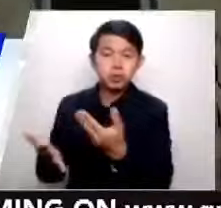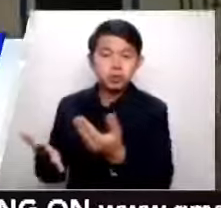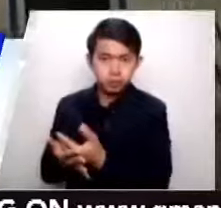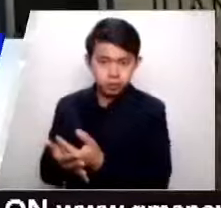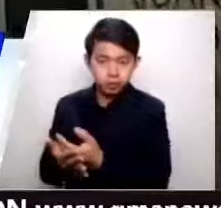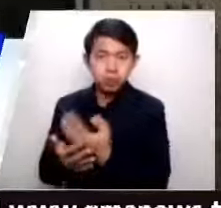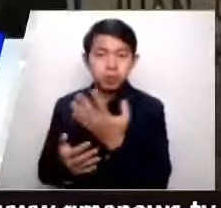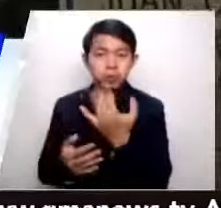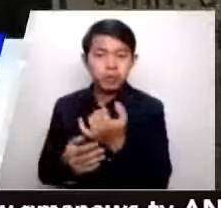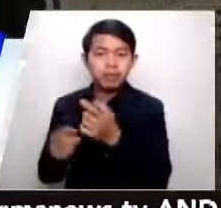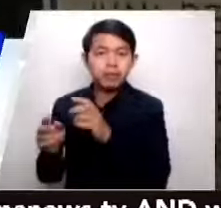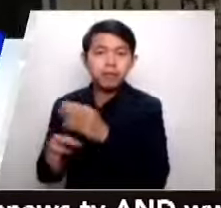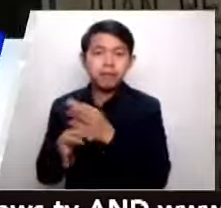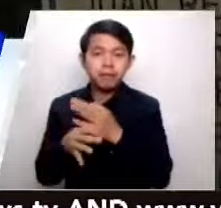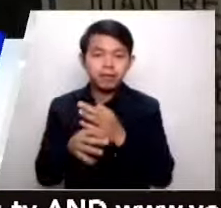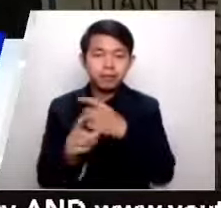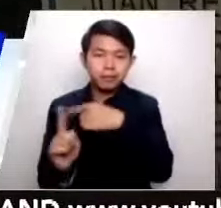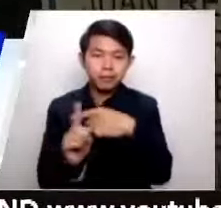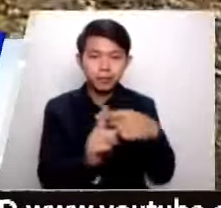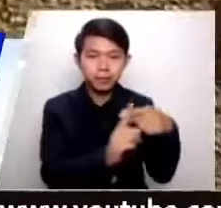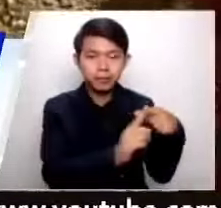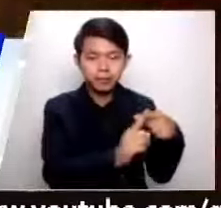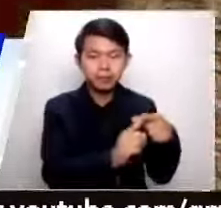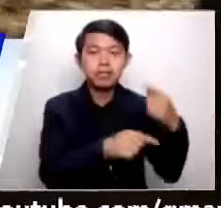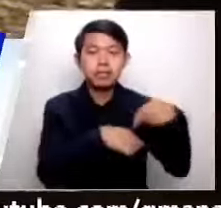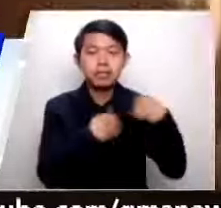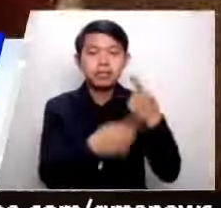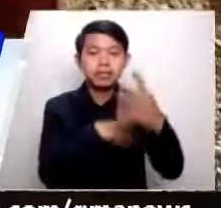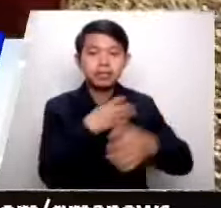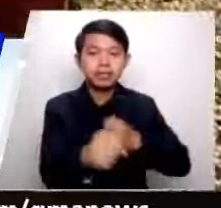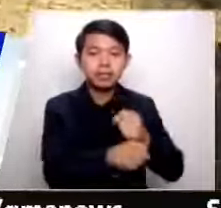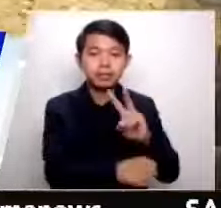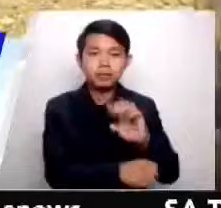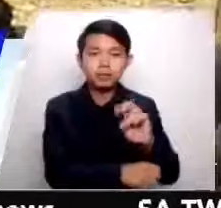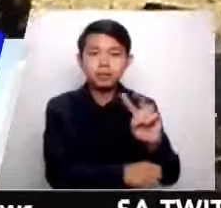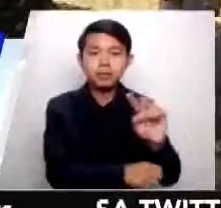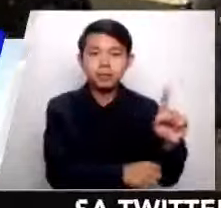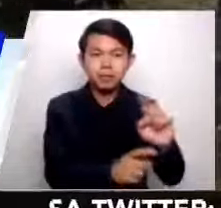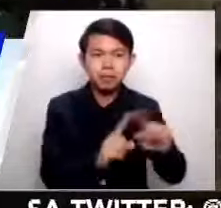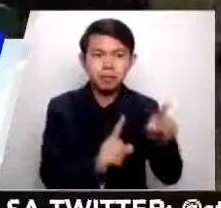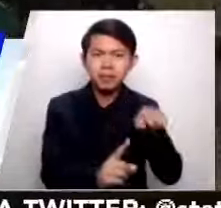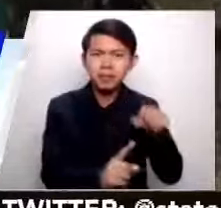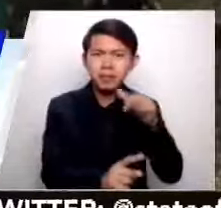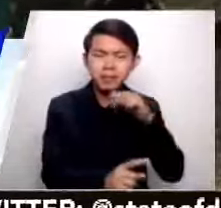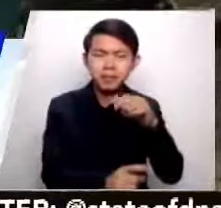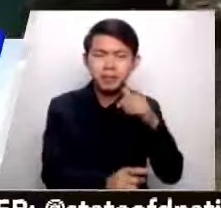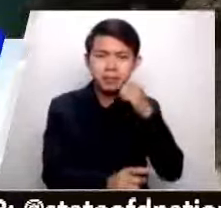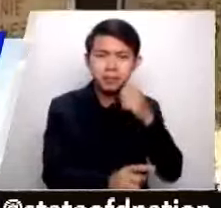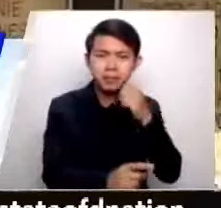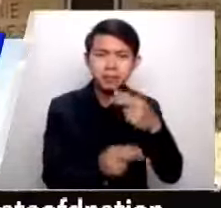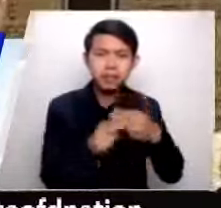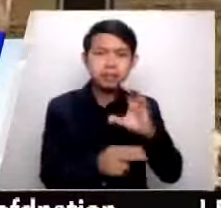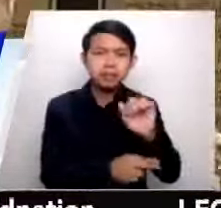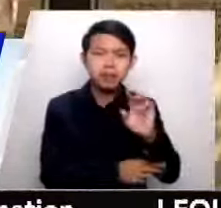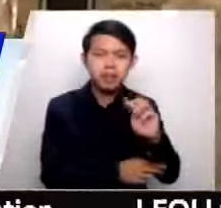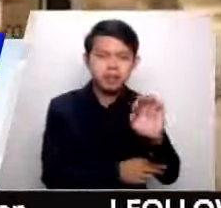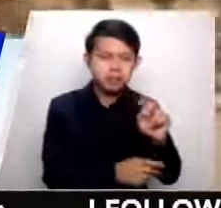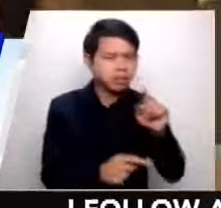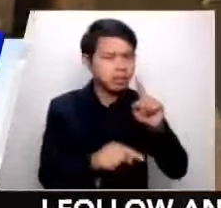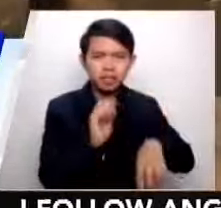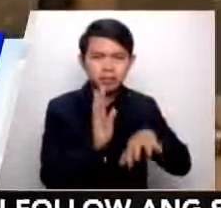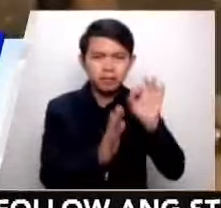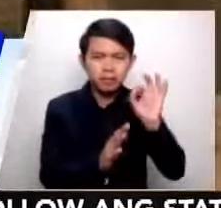sa sementeryo na nagsimula noong 2021. Pero si Nanay Carmen, hindi mahanap ang mga labi ng kanyang ina at anak. Kahit pangalan